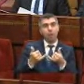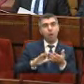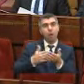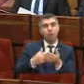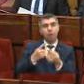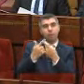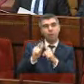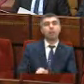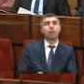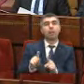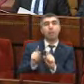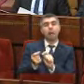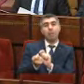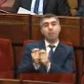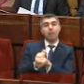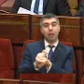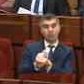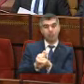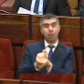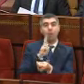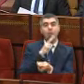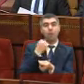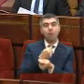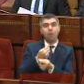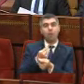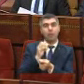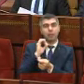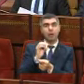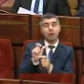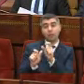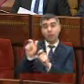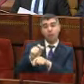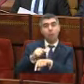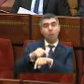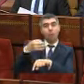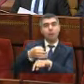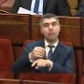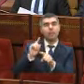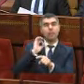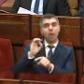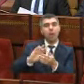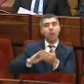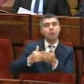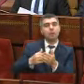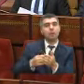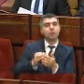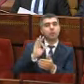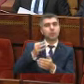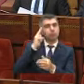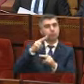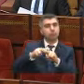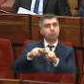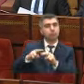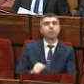خلاله بتعديل حكومي. لقد أخذتم وقتكم الكافي لهذا التعديل من حيث الشكل، حيث